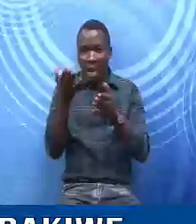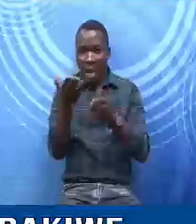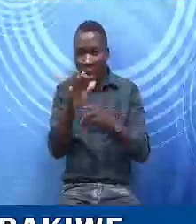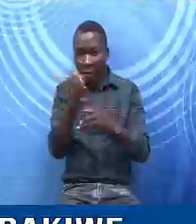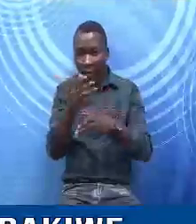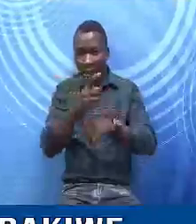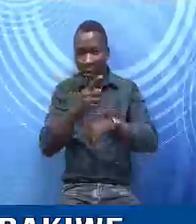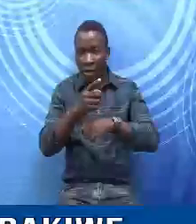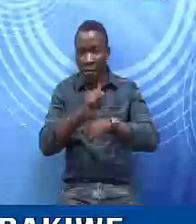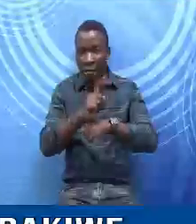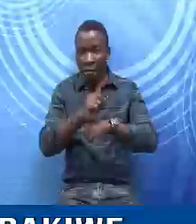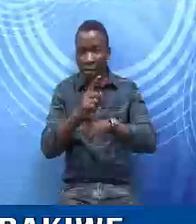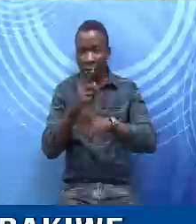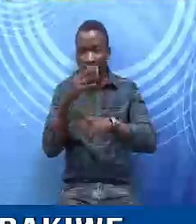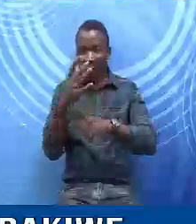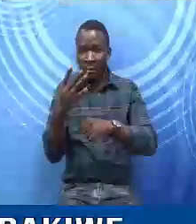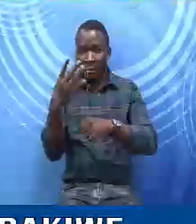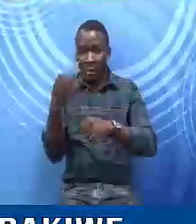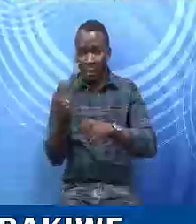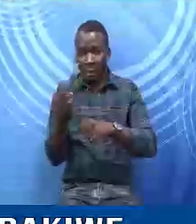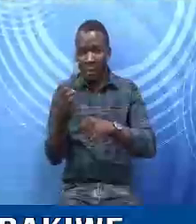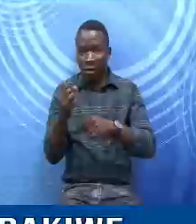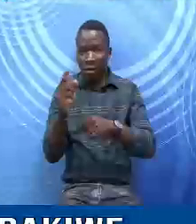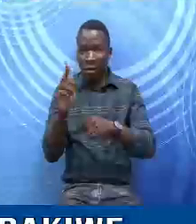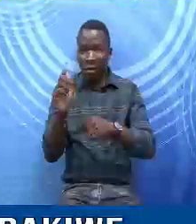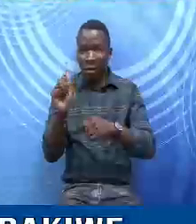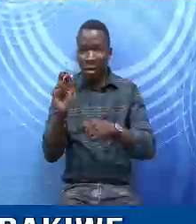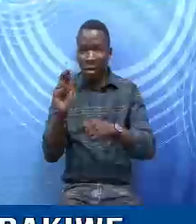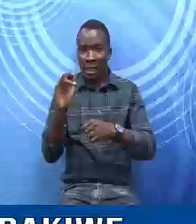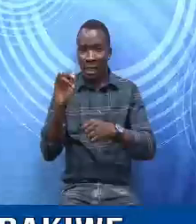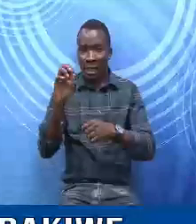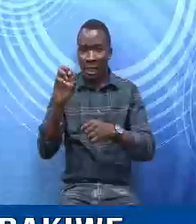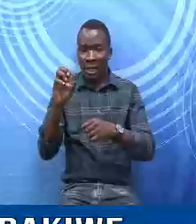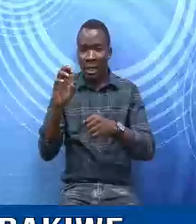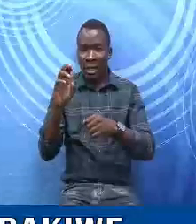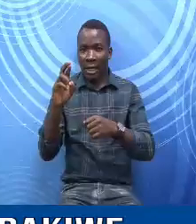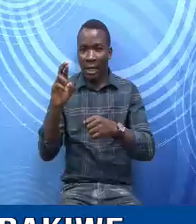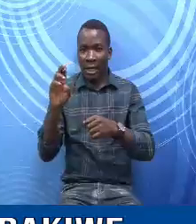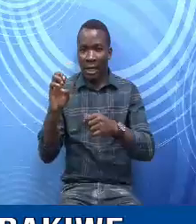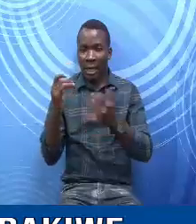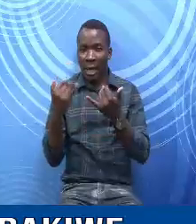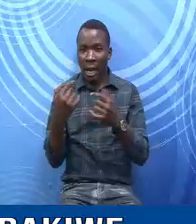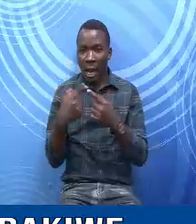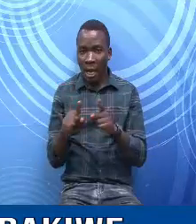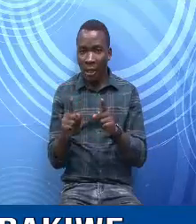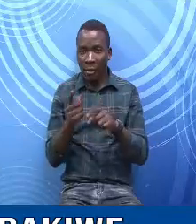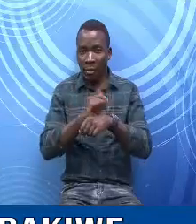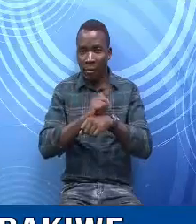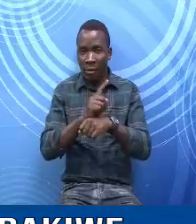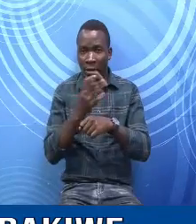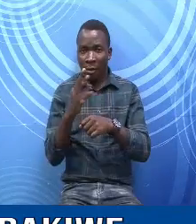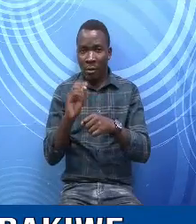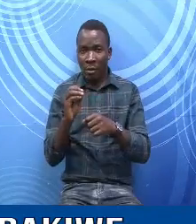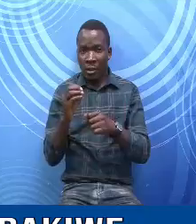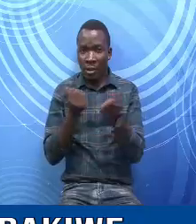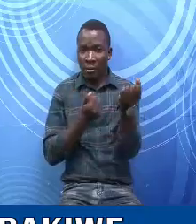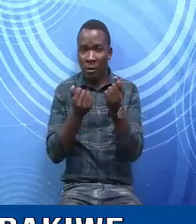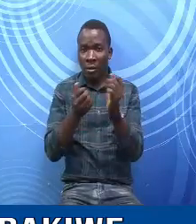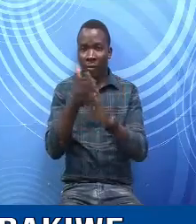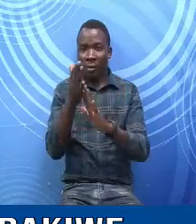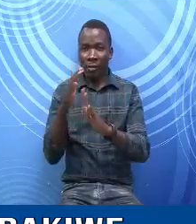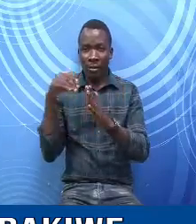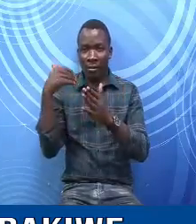hano ariko naho barashyizemo za kariyeri ngo ubuntu babura ko ni iminota 30 imodoka zabigezeyo warugendaga mu saha 6